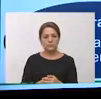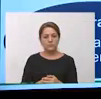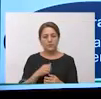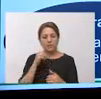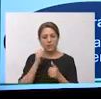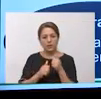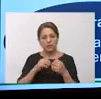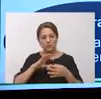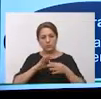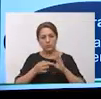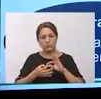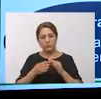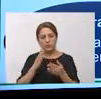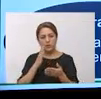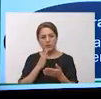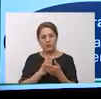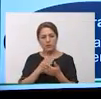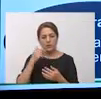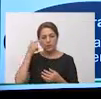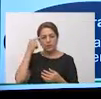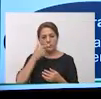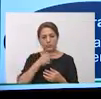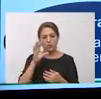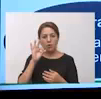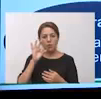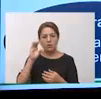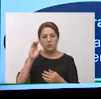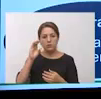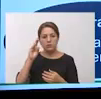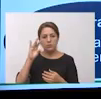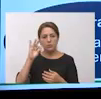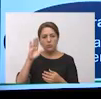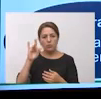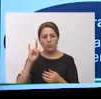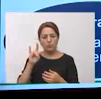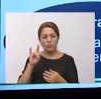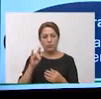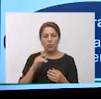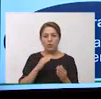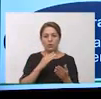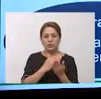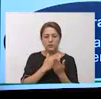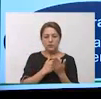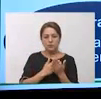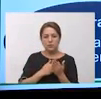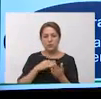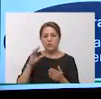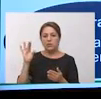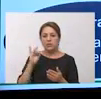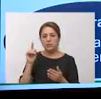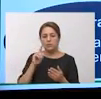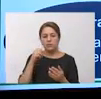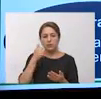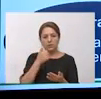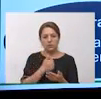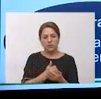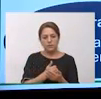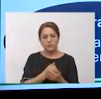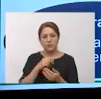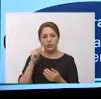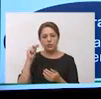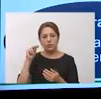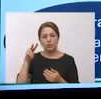Каждое предложение имеет грамматическую основу, состоящую из главных членов предложения, то есть подлежащего и